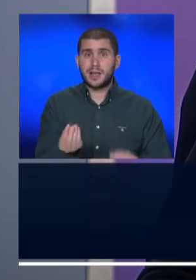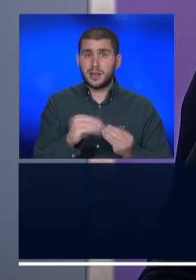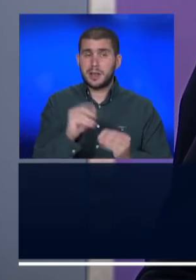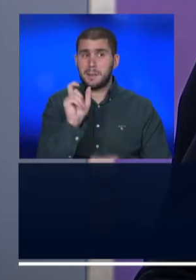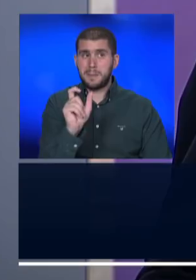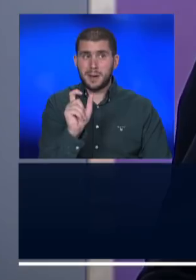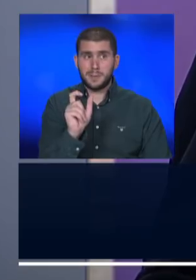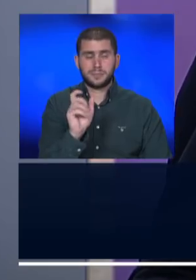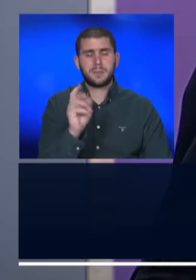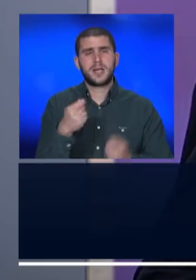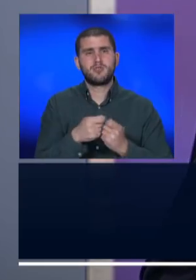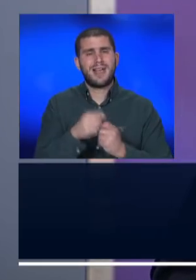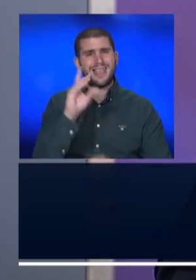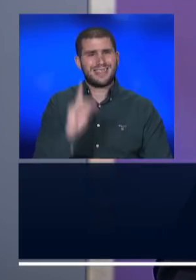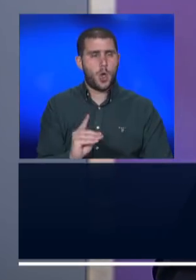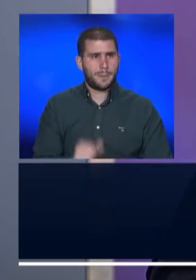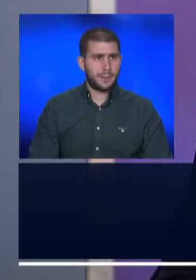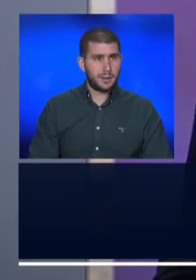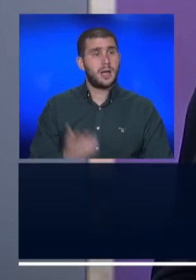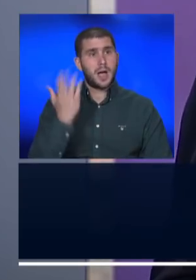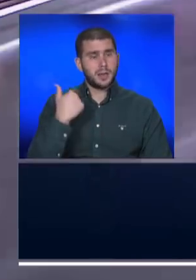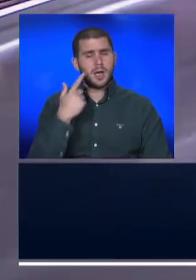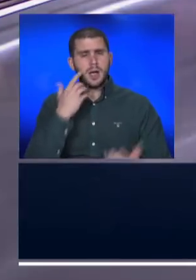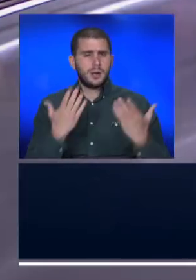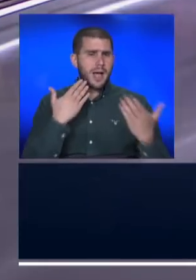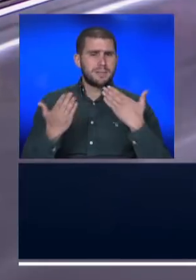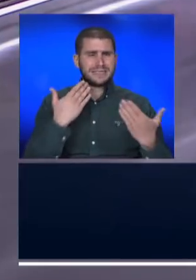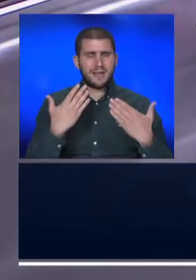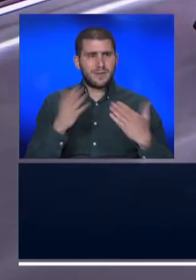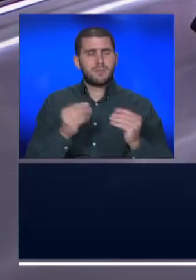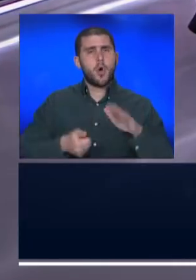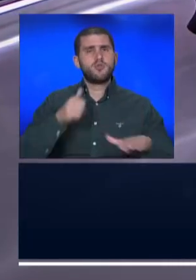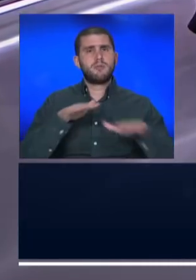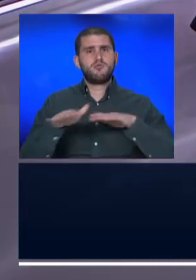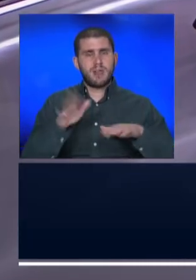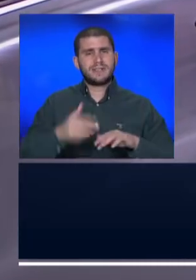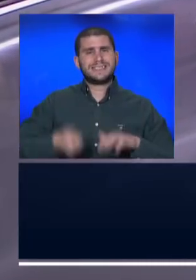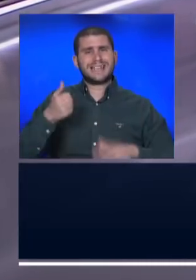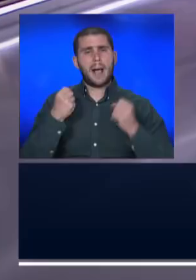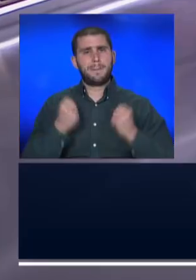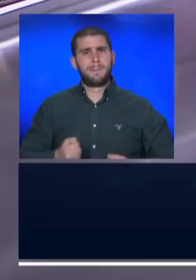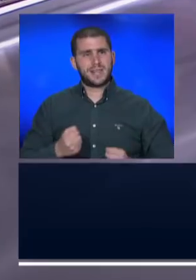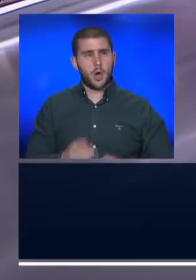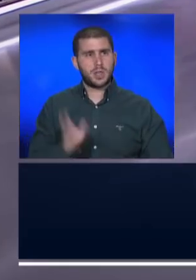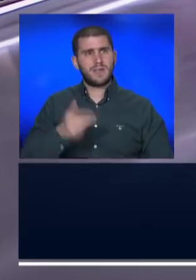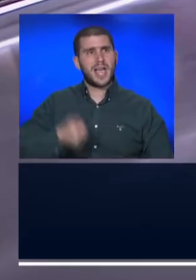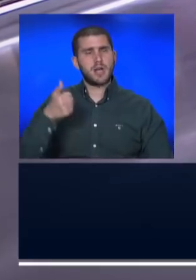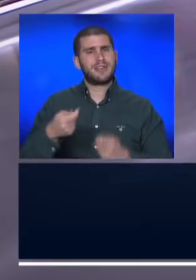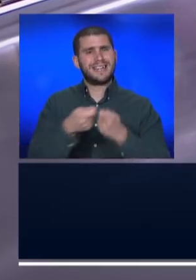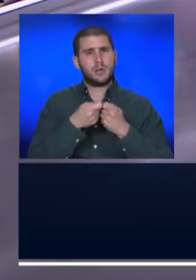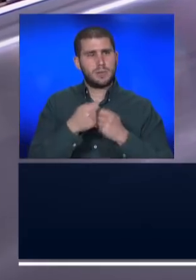רגע. הייתה הערכת מצב היום עם ראש הממשלה ועם שר הביטחון וראשי הארגונים, ושם